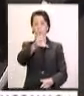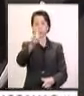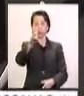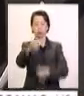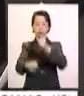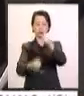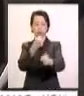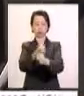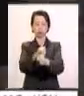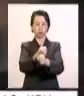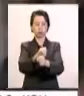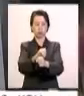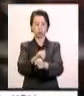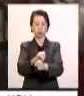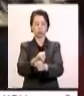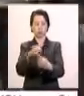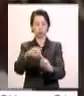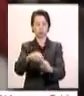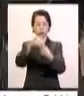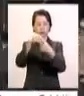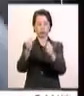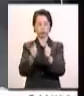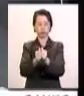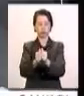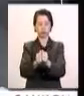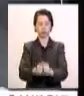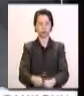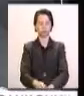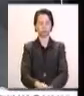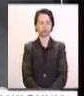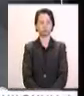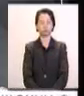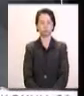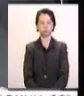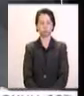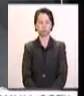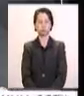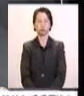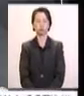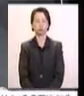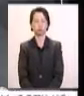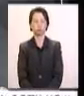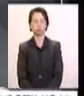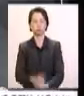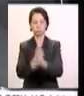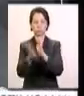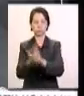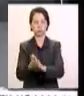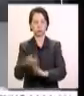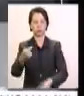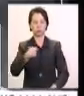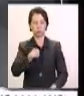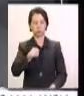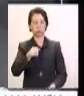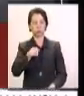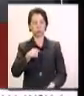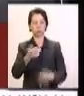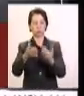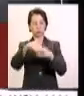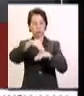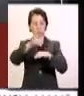tahun itu pada showcase special bersamanya. Mungkin ada satu terapi. Jadi saya lebih